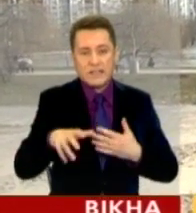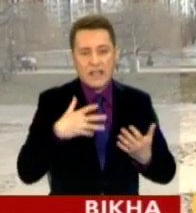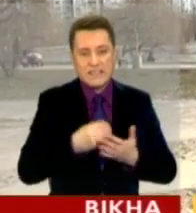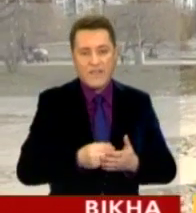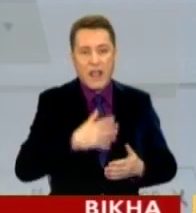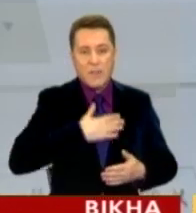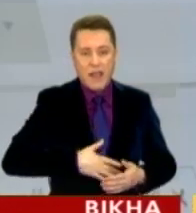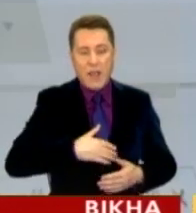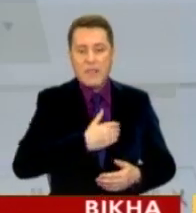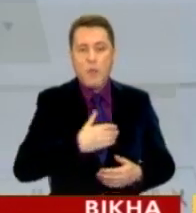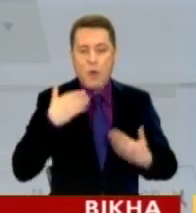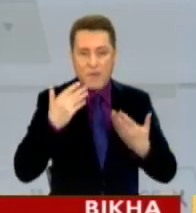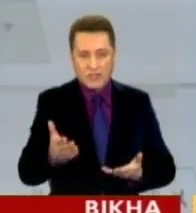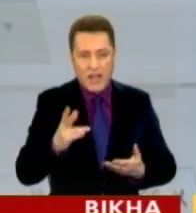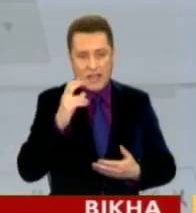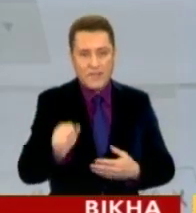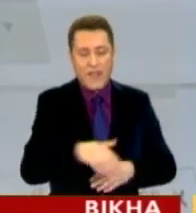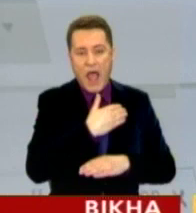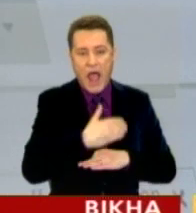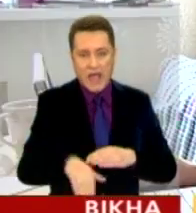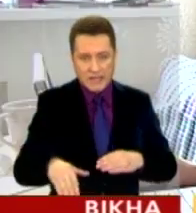приємні побажання. На адрес